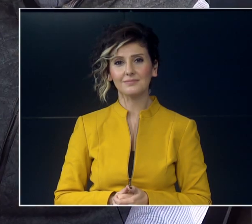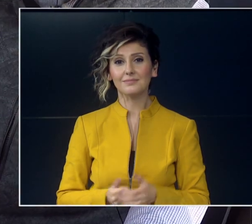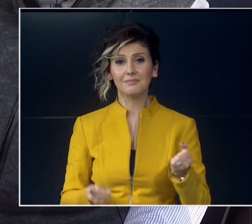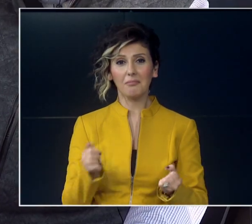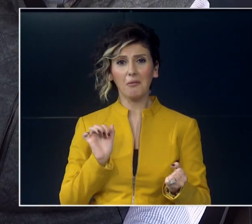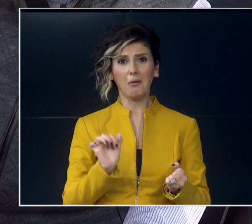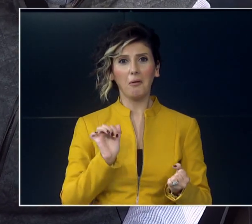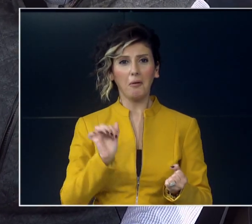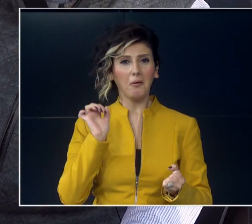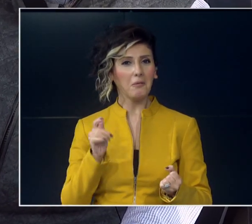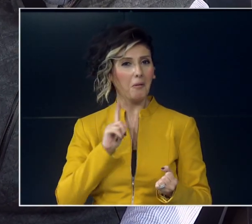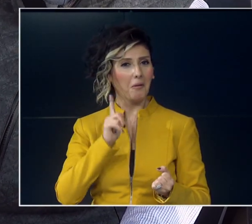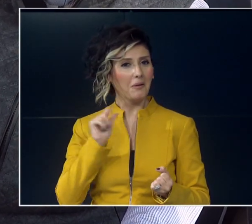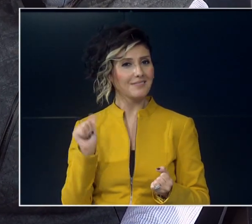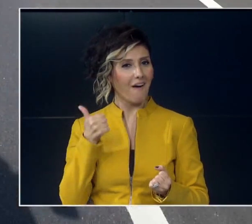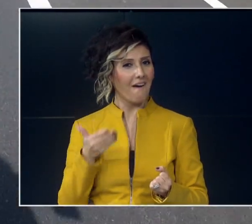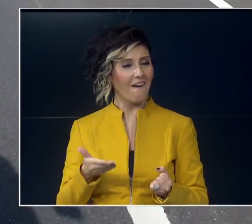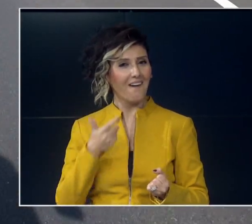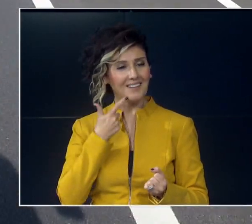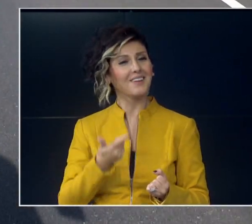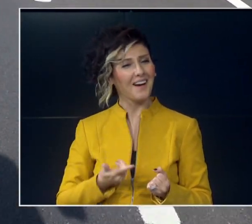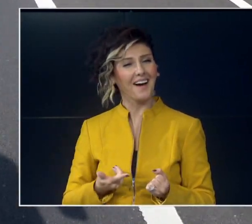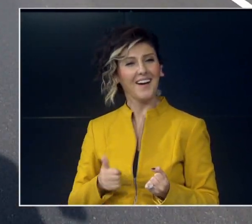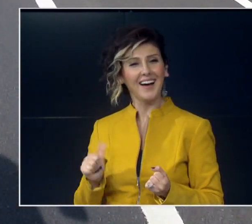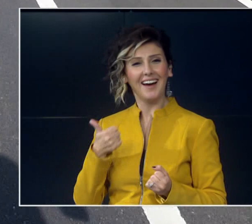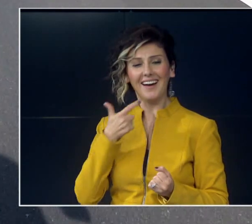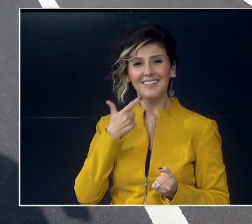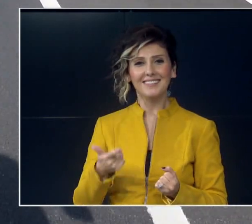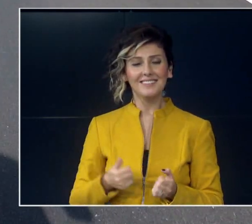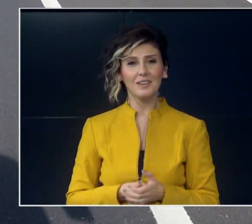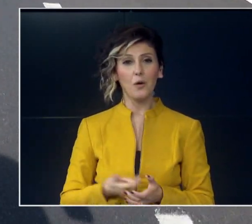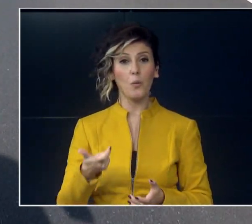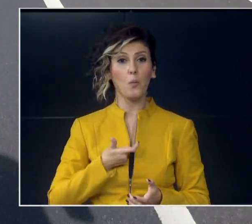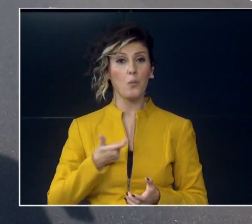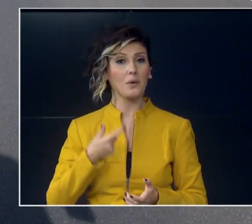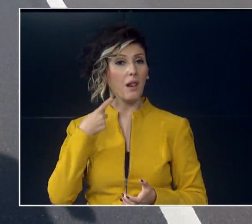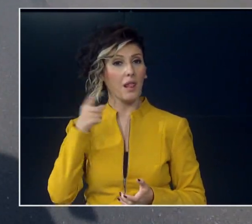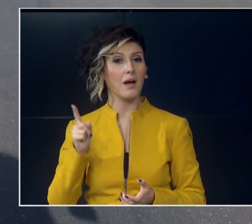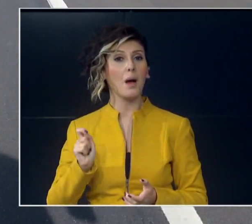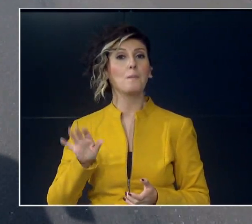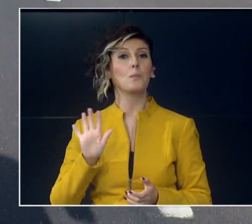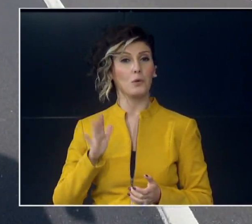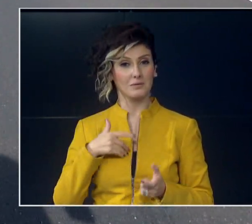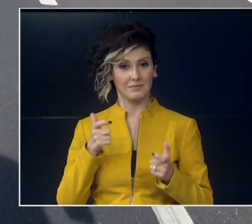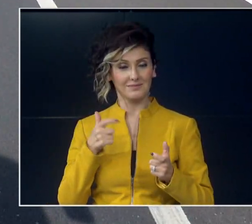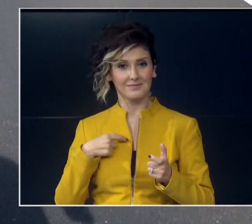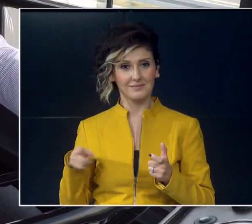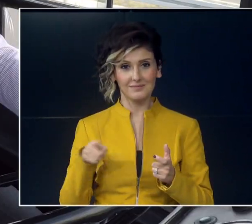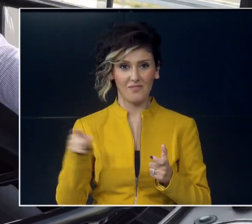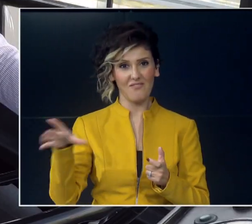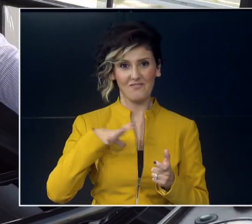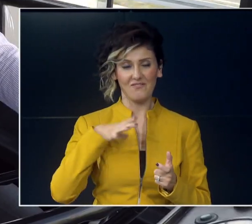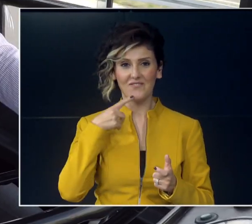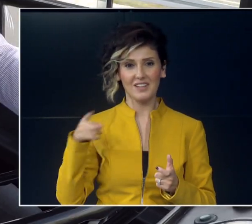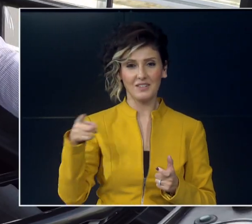Tornada havalı. Evet, hem de nasıl. Kural ihlali de yapanlar var mı?